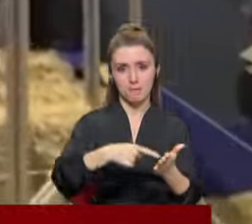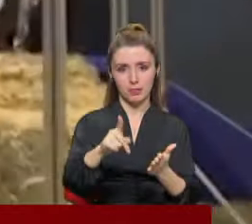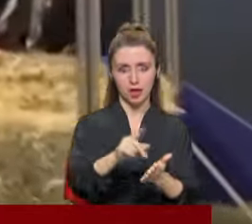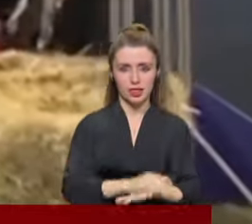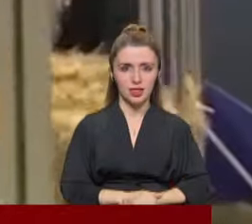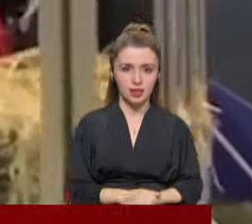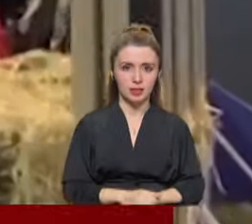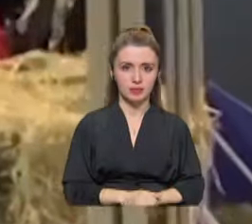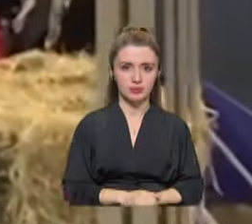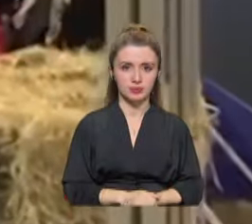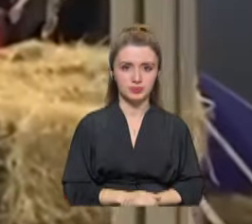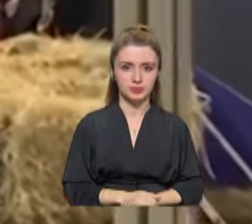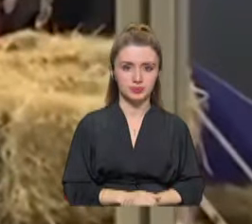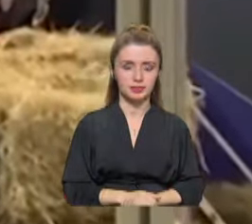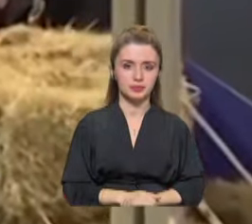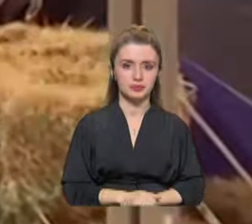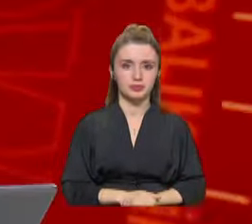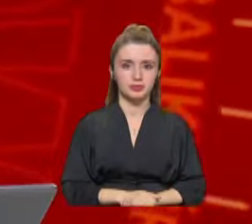oldu.